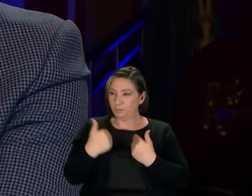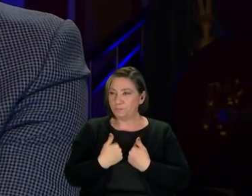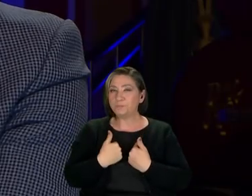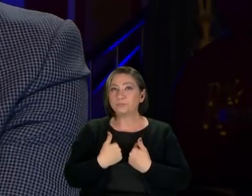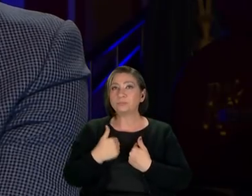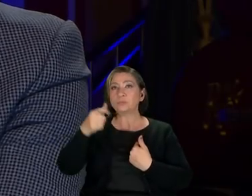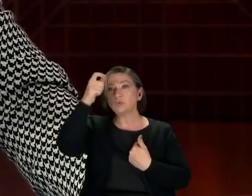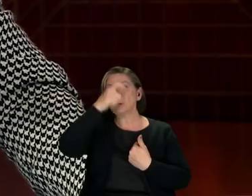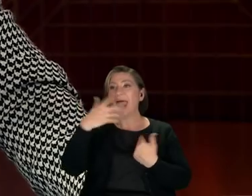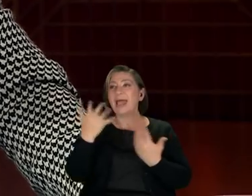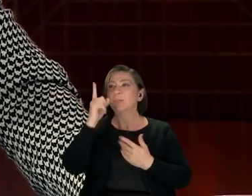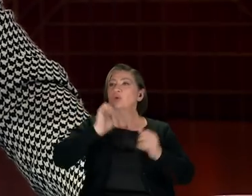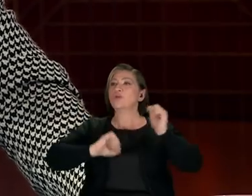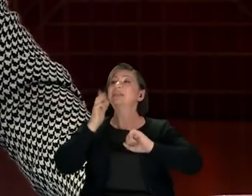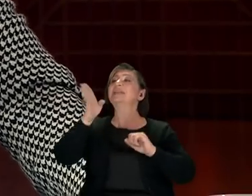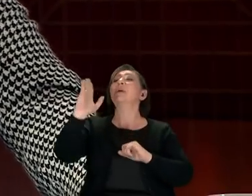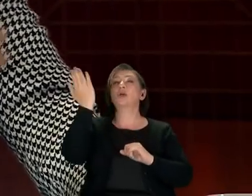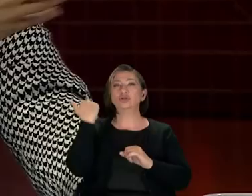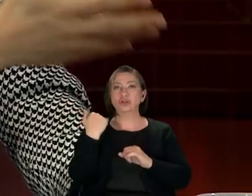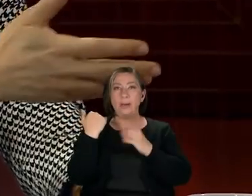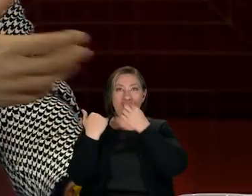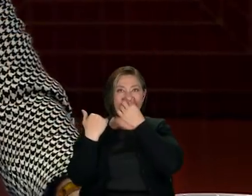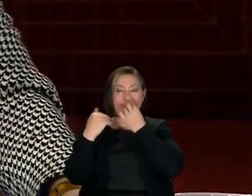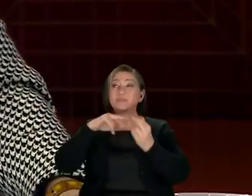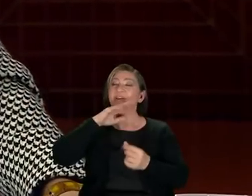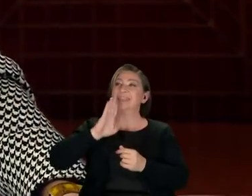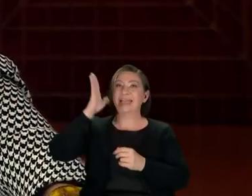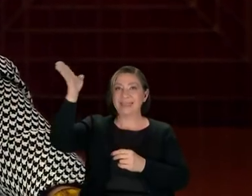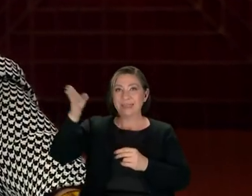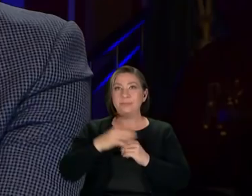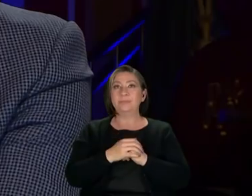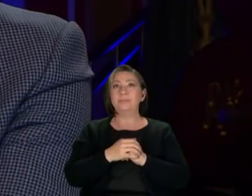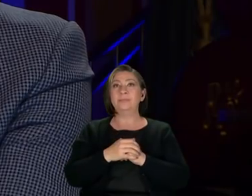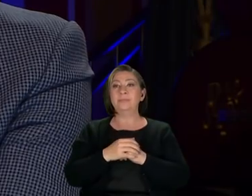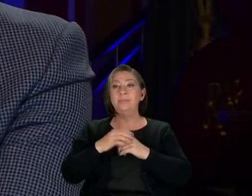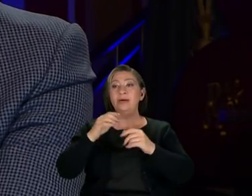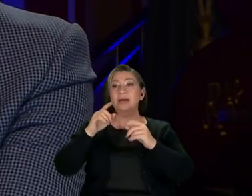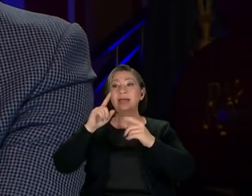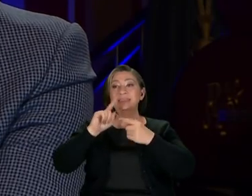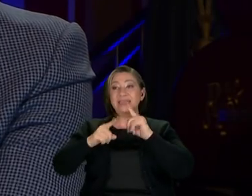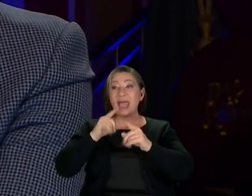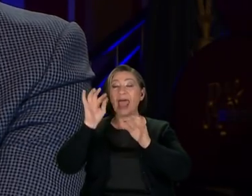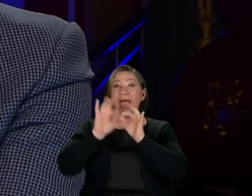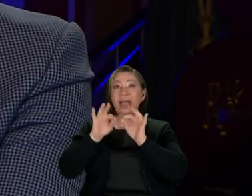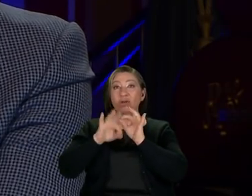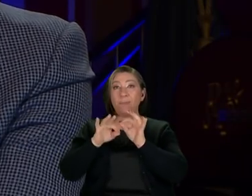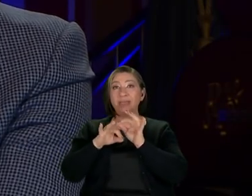sonra Türkiye'de herhangi bir üniversiteye gitmeden önce Fransa'ya gittim. Siyans ekonomik, ekonomik